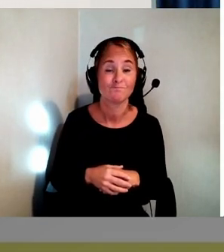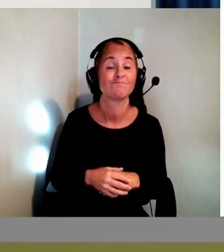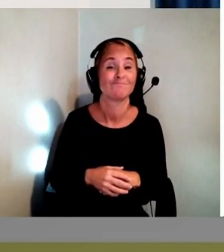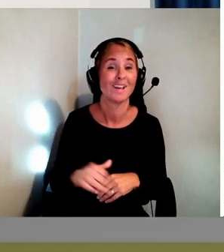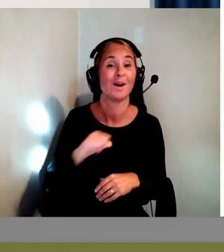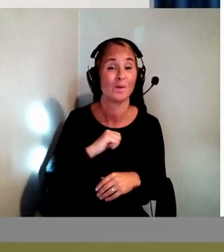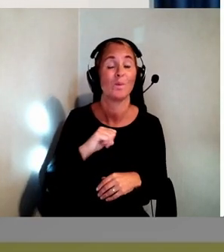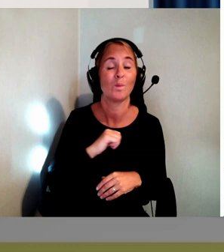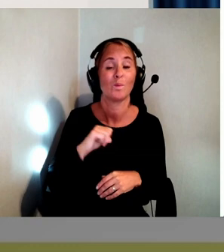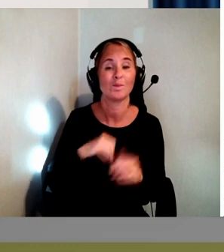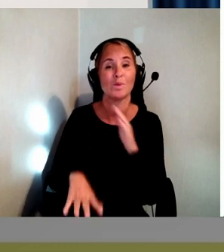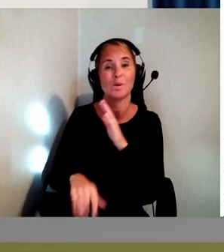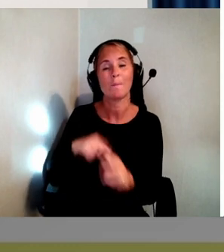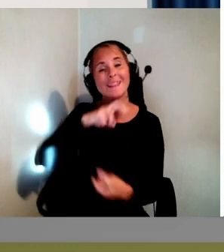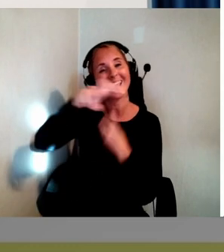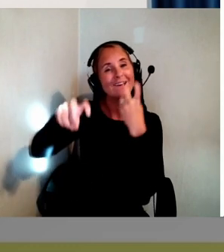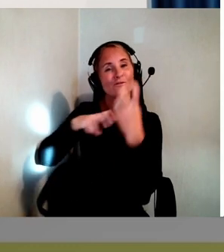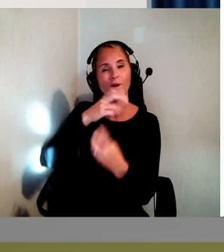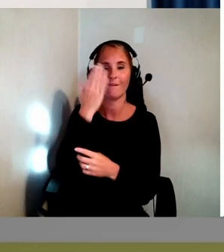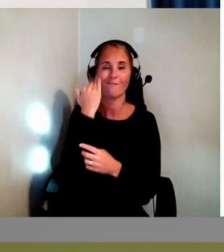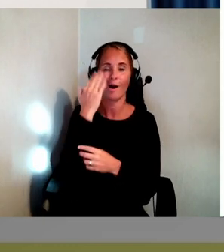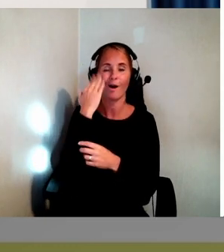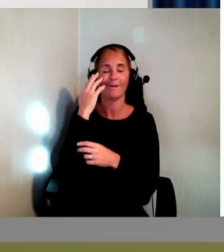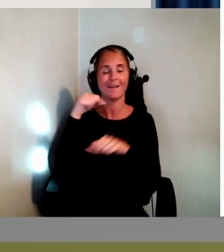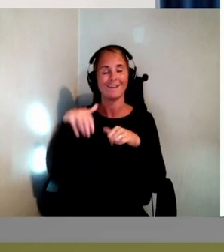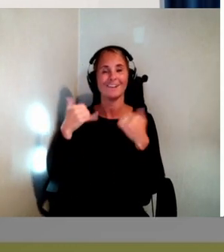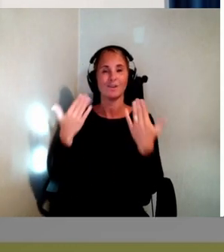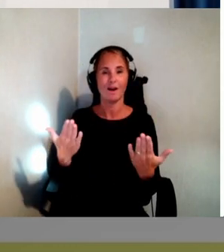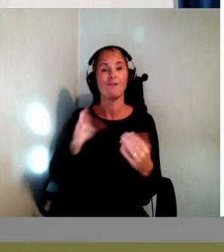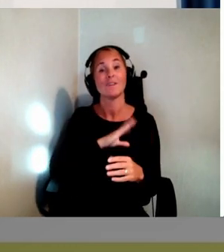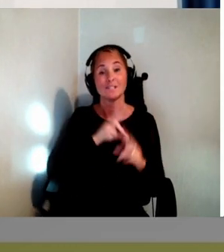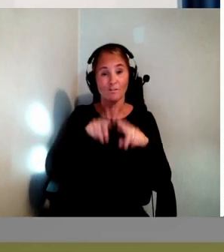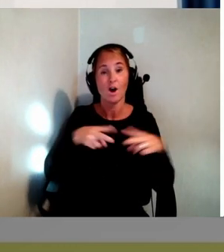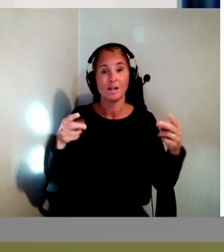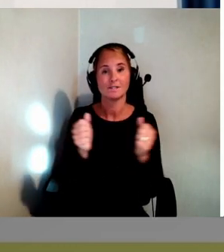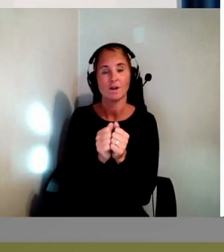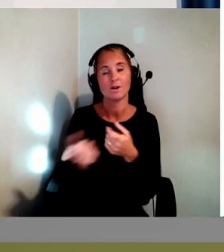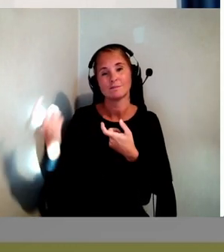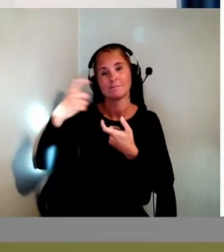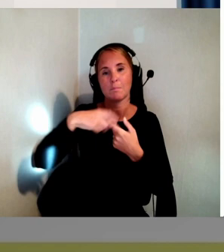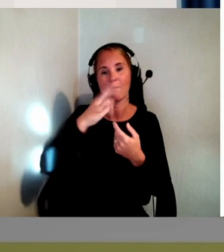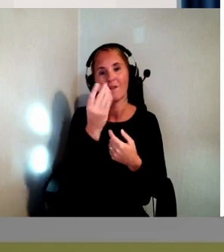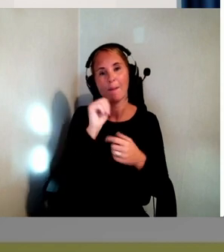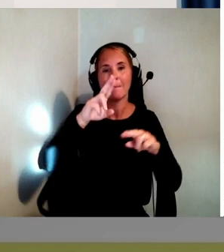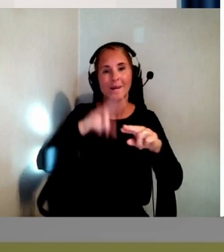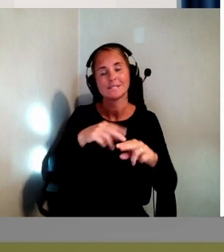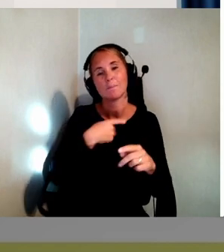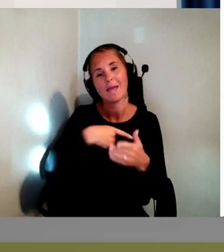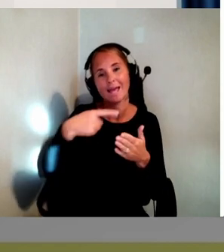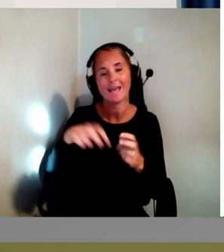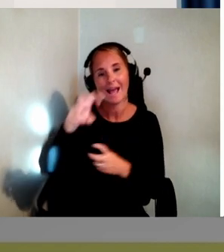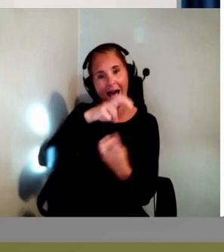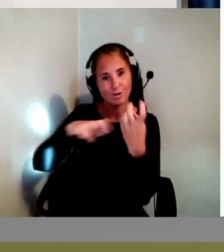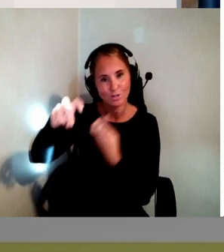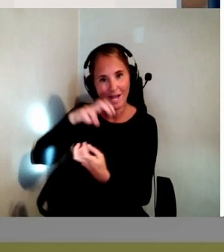nämndes tivoli tidigare För det finns ju en väldigt vanlig sak på webbplatser som heter just karuseller eh och de som känner mig